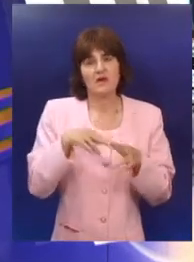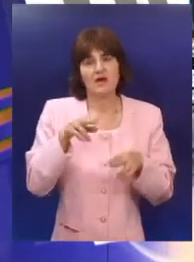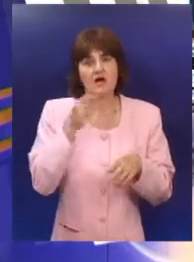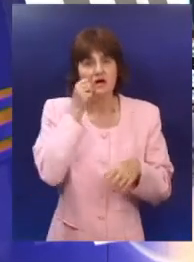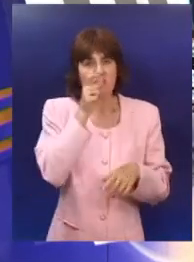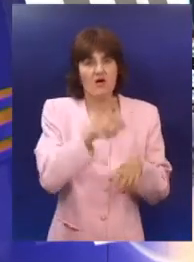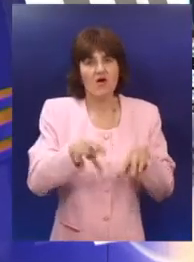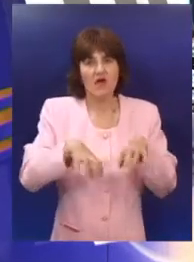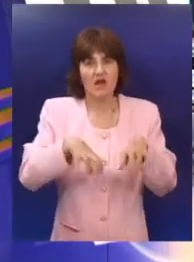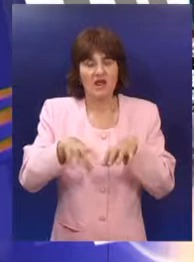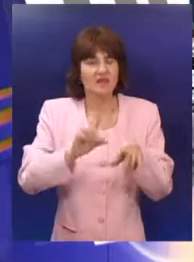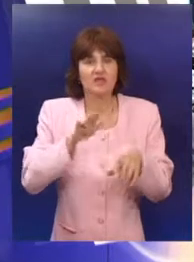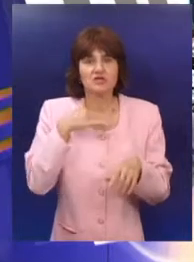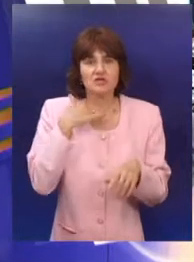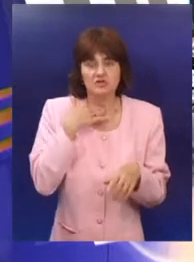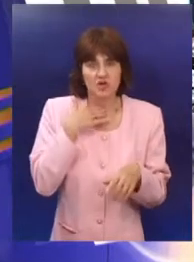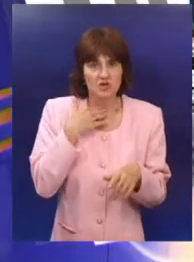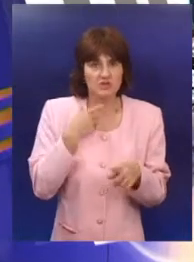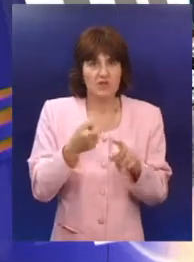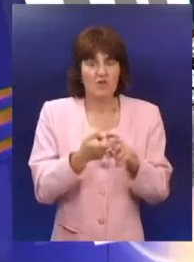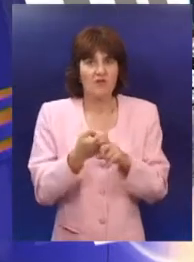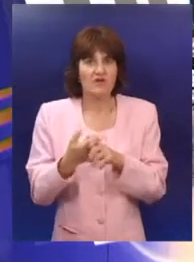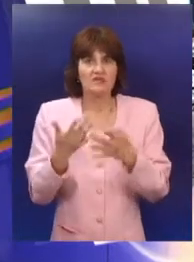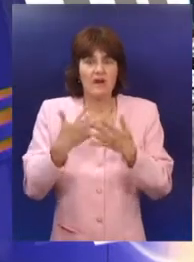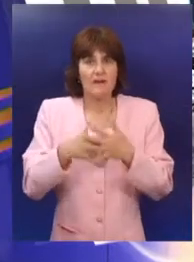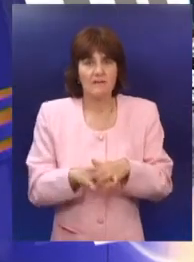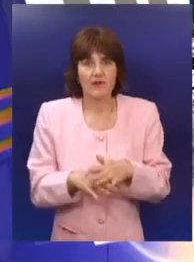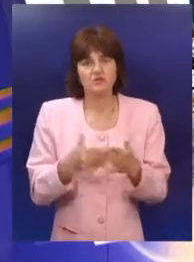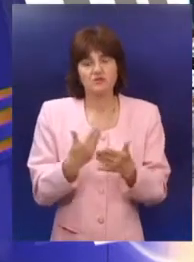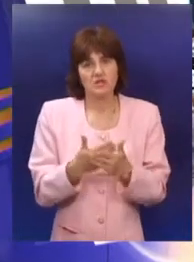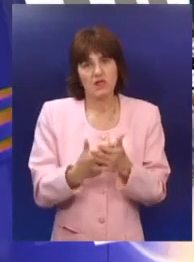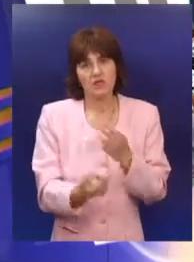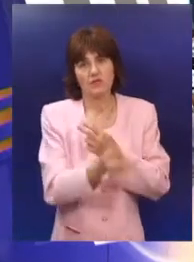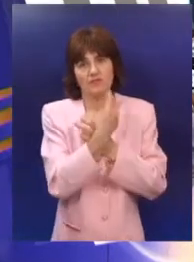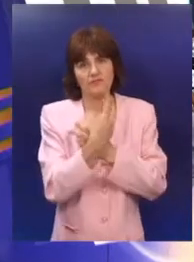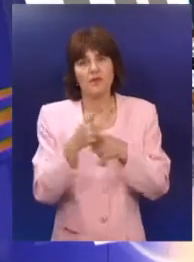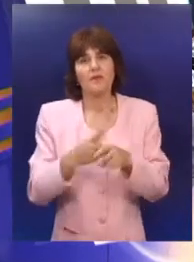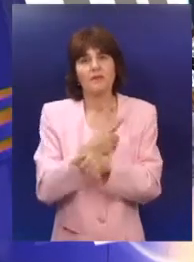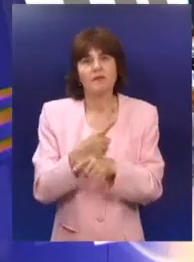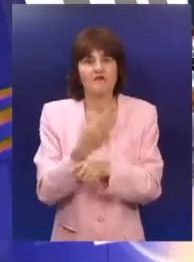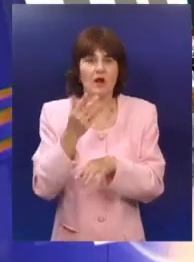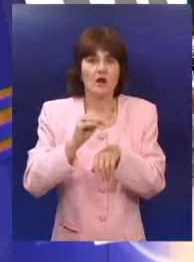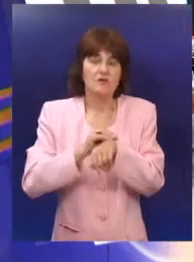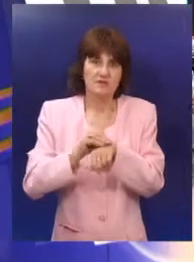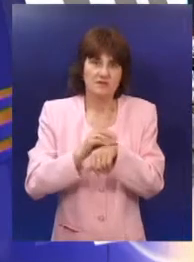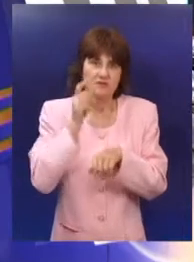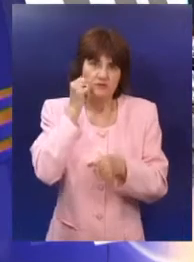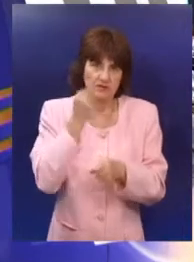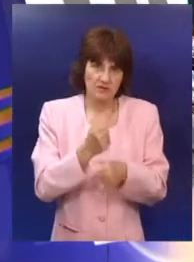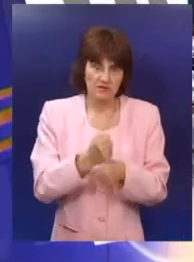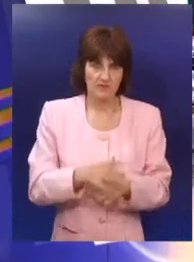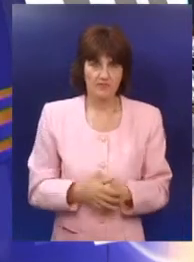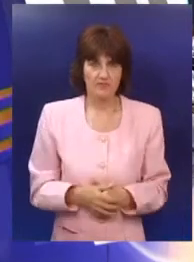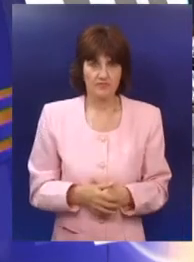potrebni radnici. Nažalost, nemamo ih dovoljno u okviru preduzeća i ovo će nam puno pomoći da te aktivne mere sprovedemo onako